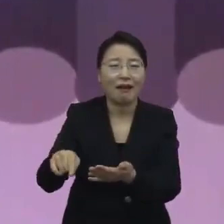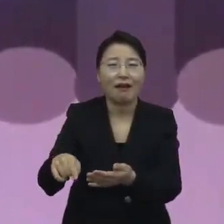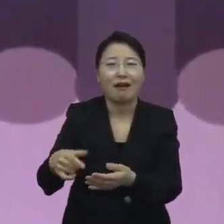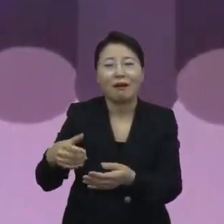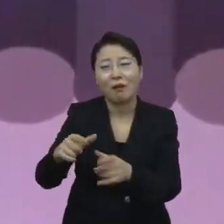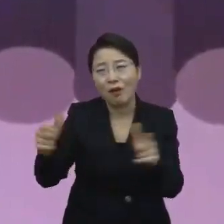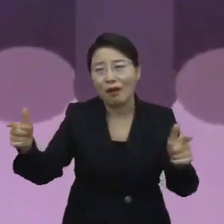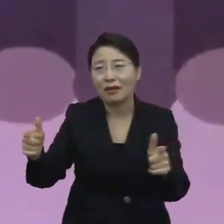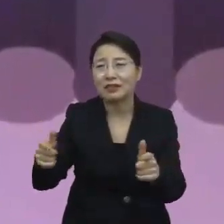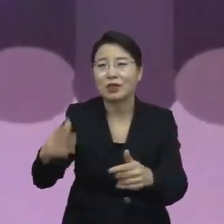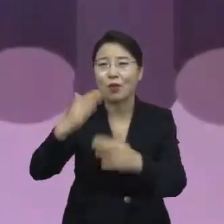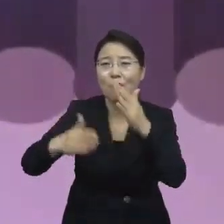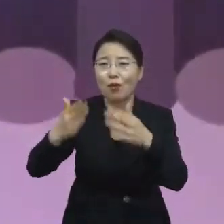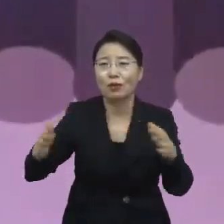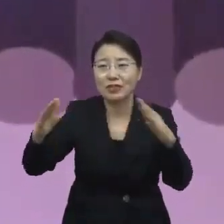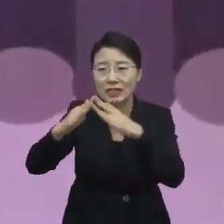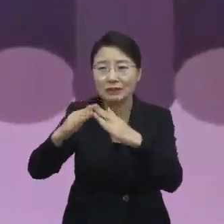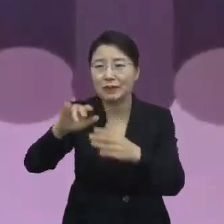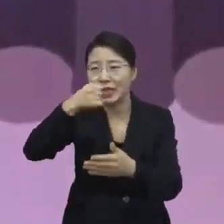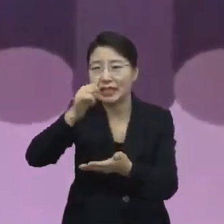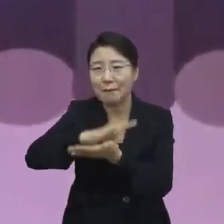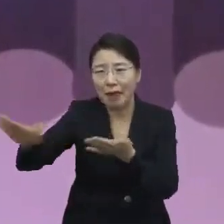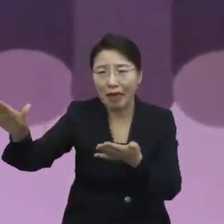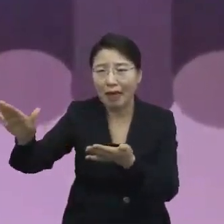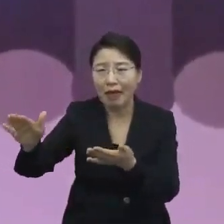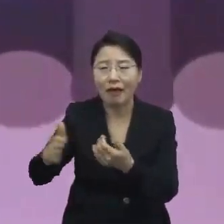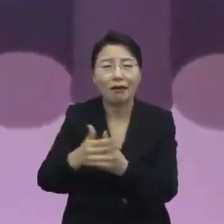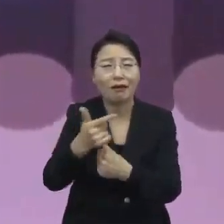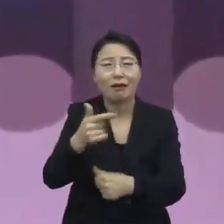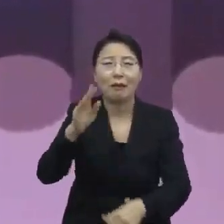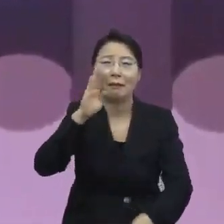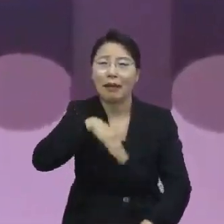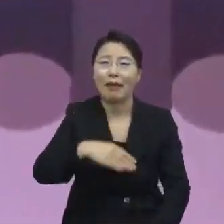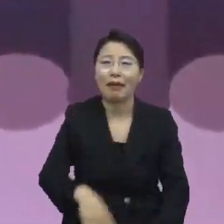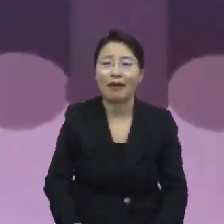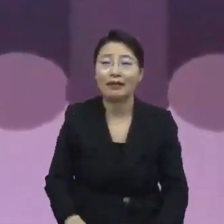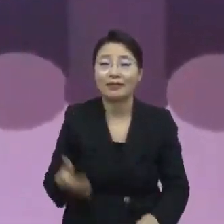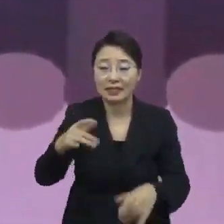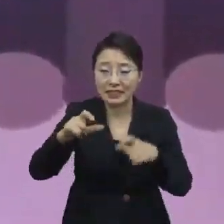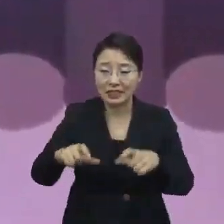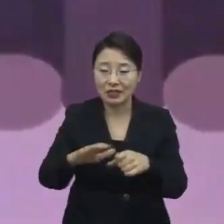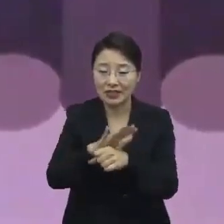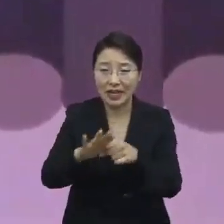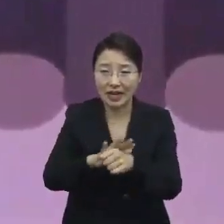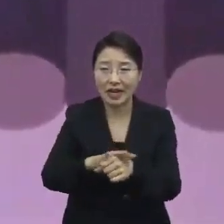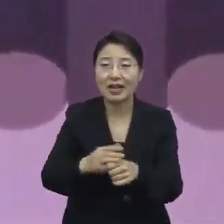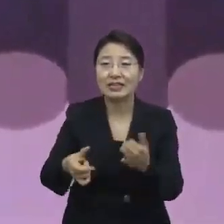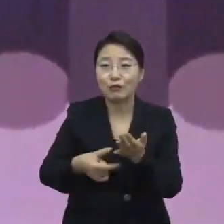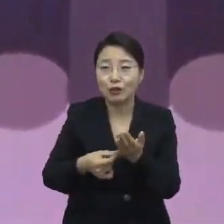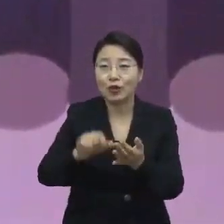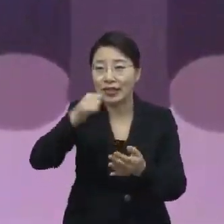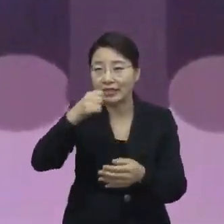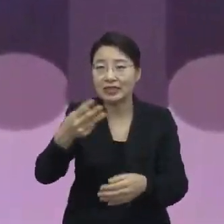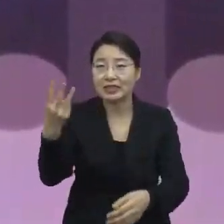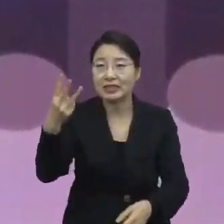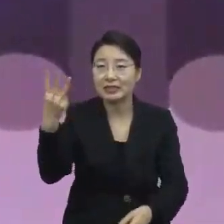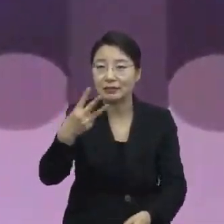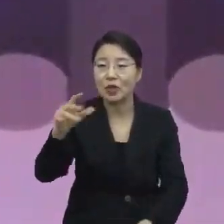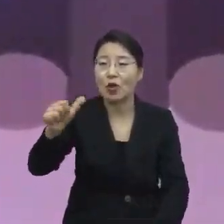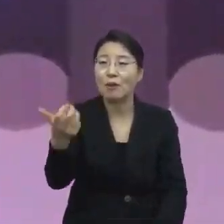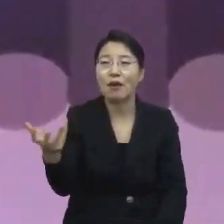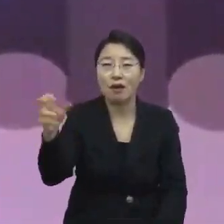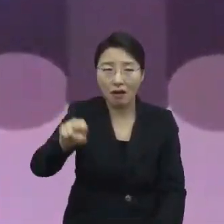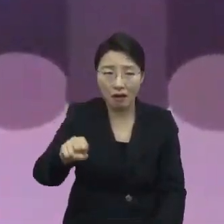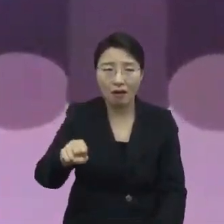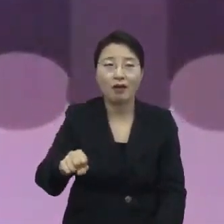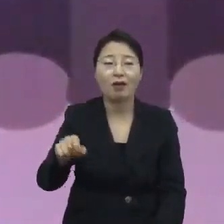보면서 참담했습니다. 그래도 그나마 지역사랑 상품권 예산 3,500억 원, 공공임대주택